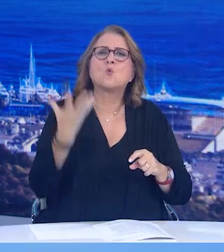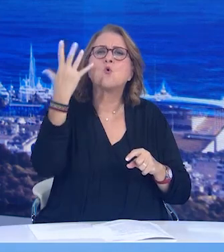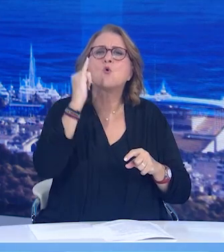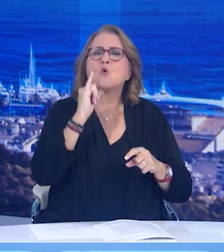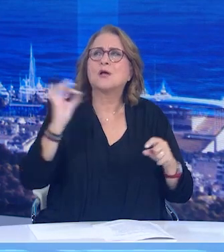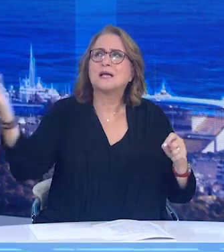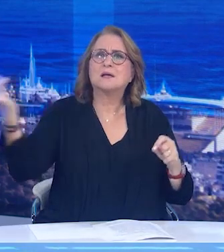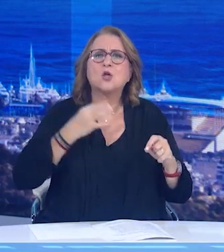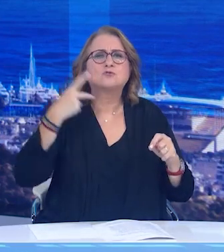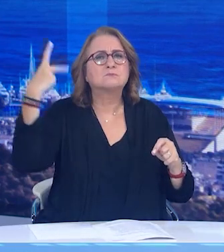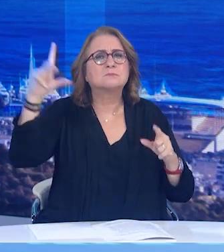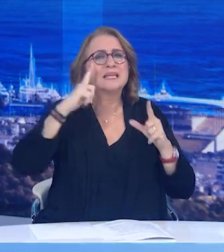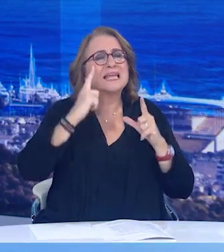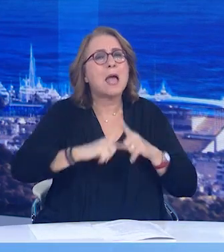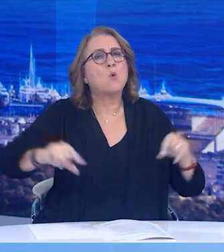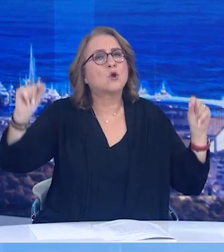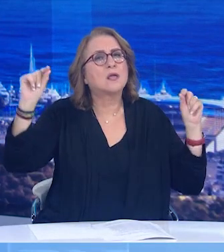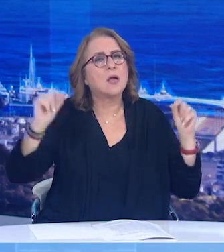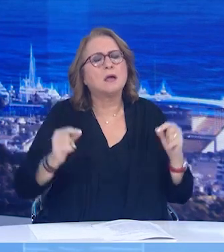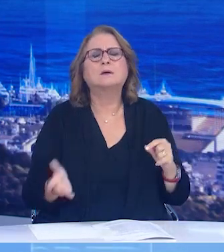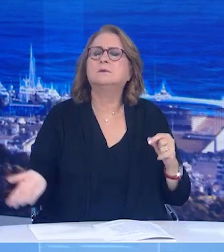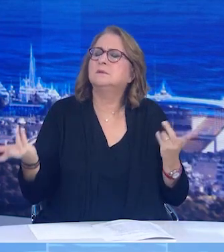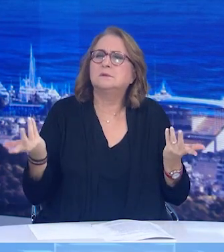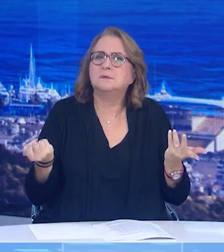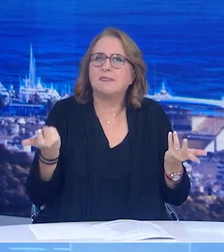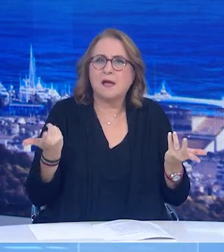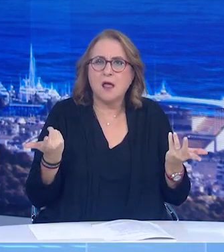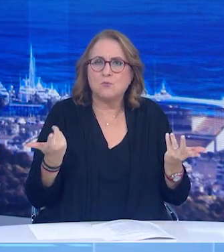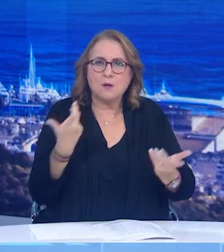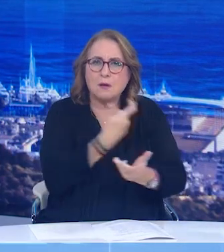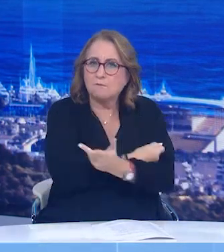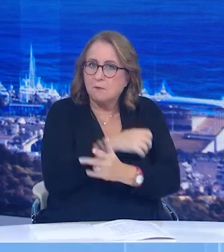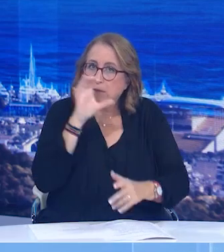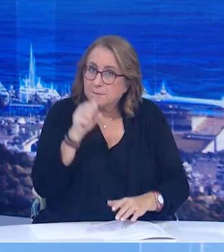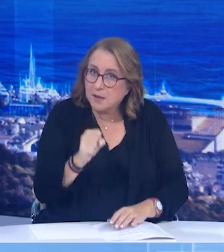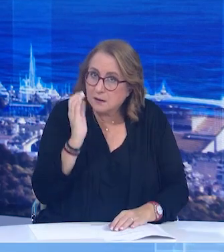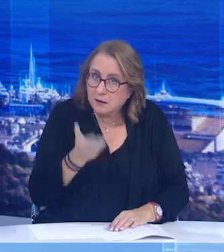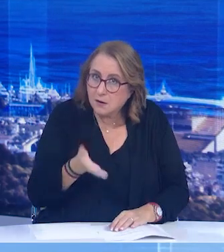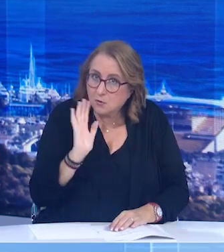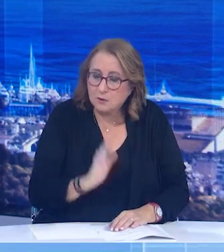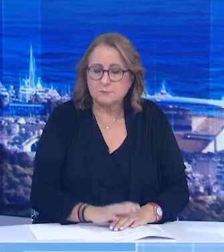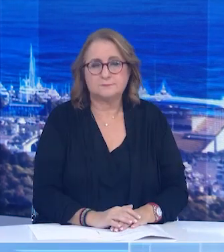μην λειτουργούν στο κομμάτι της ανοσίας. Τι απαντάτε σε αυτό?